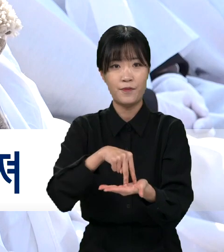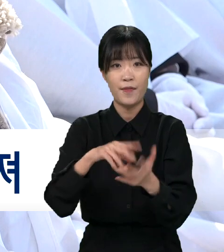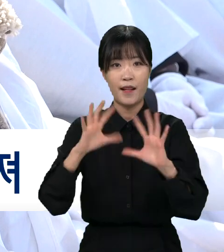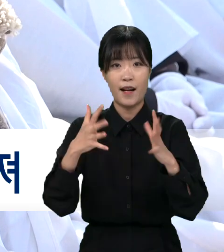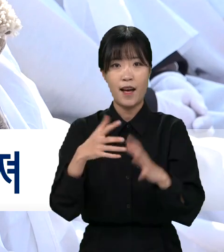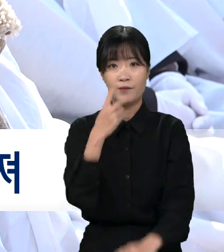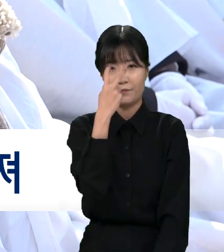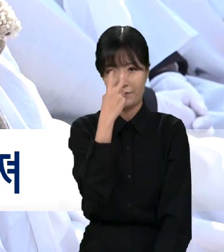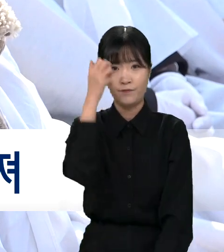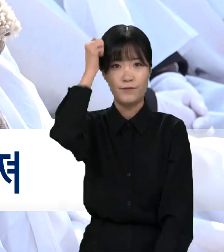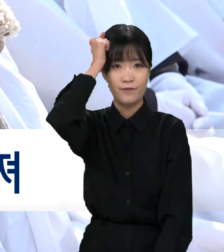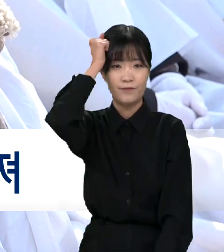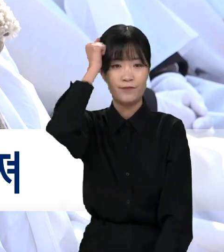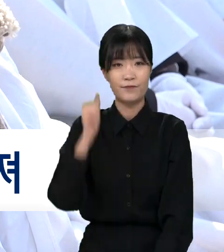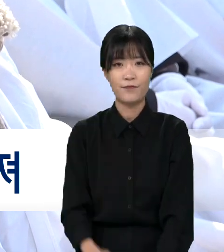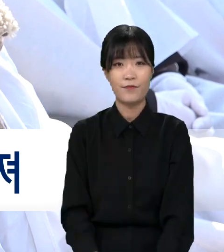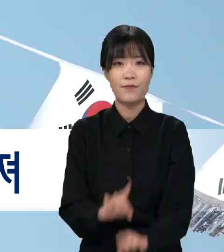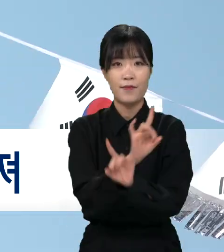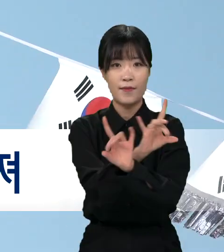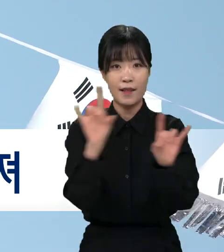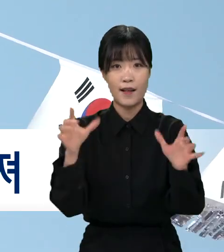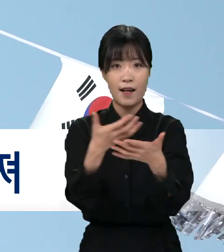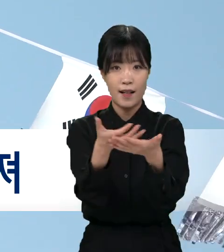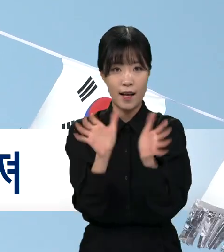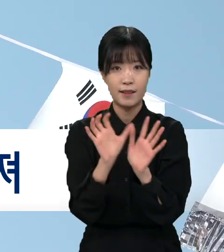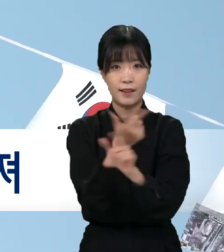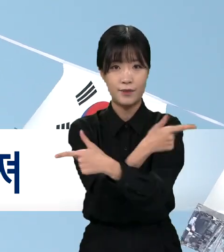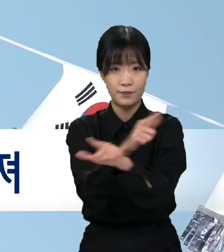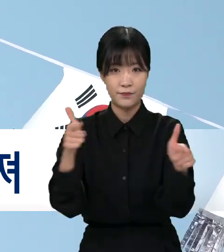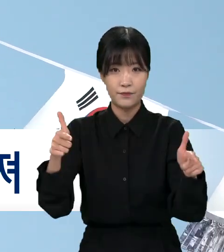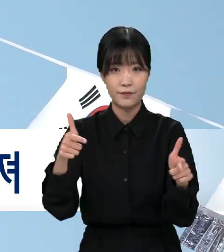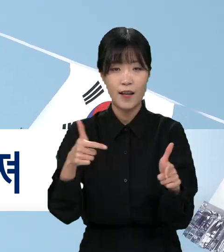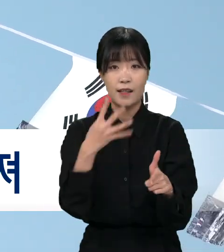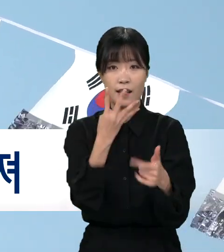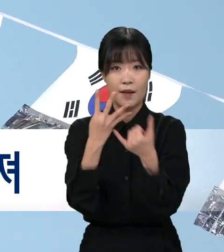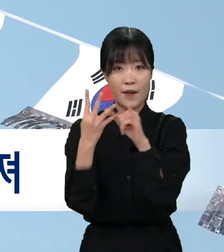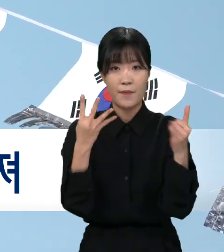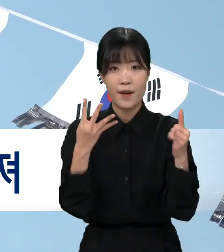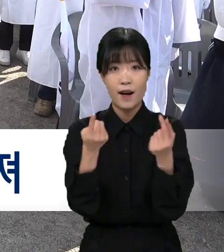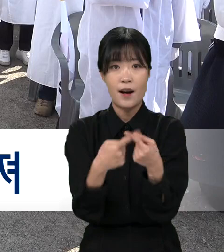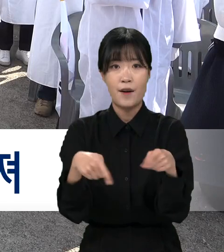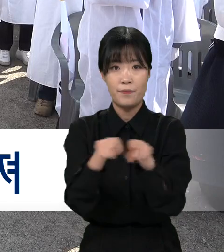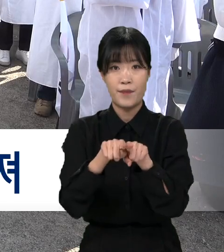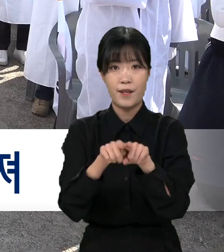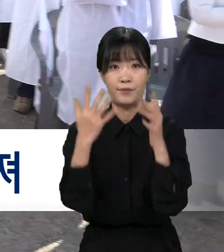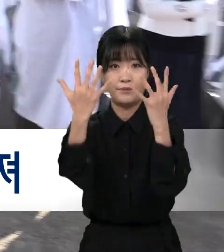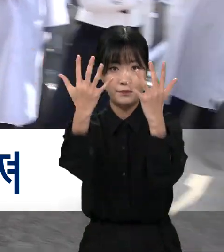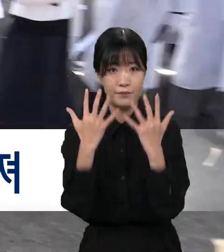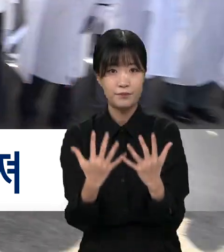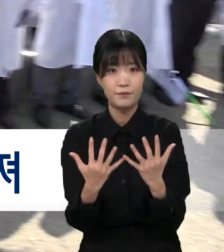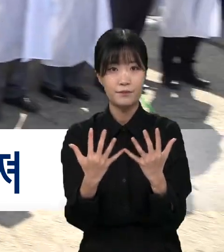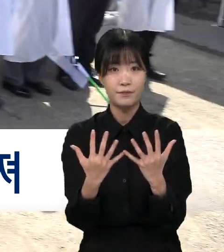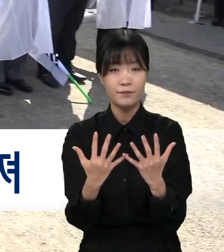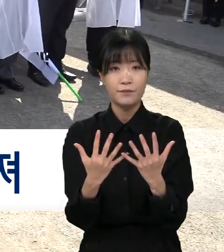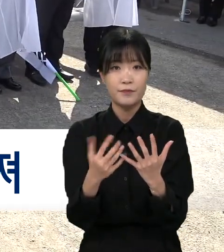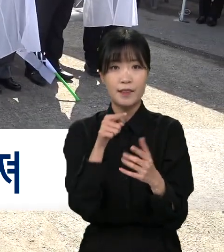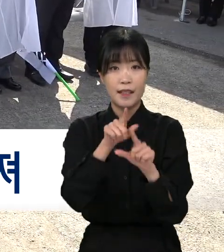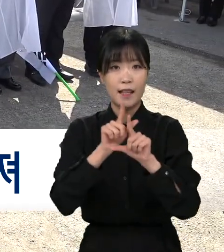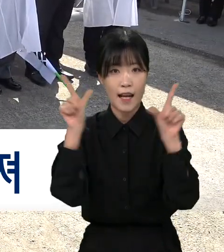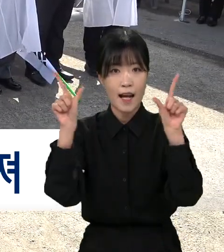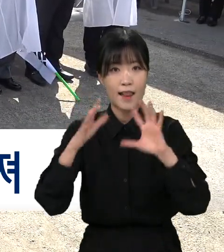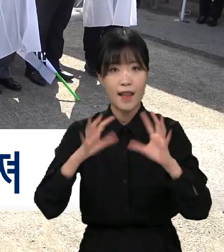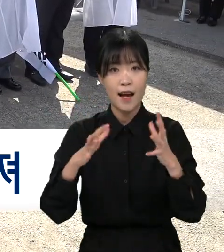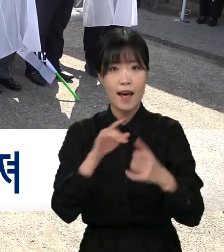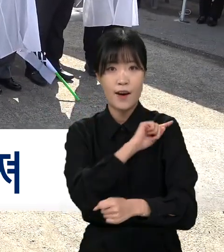열고 삼일운동 의사들의 순고한 독립정신과 호국정신을 기렸습니다 유족회